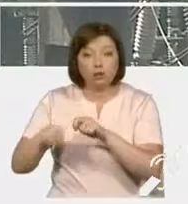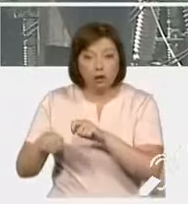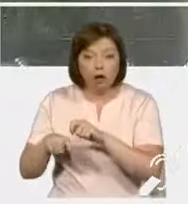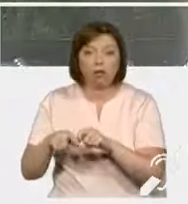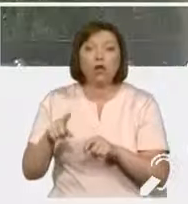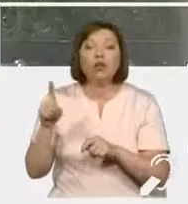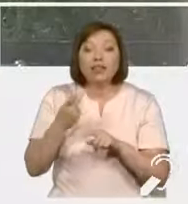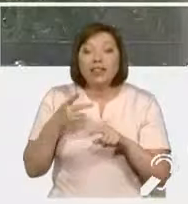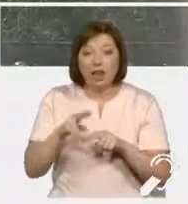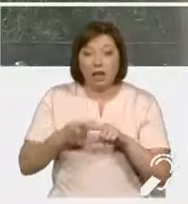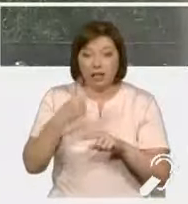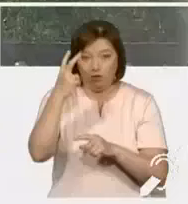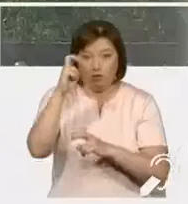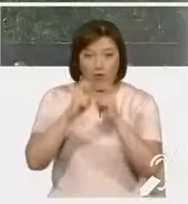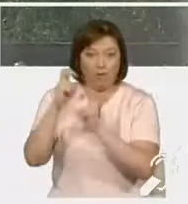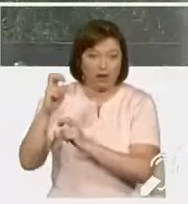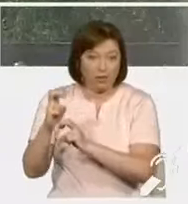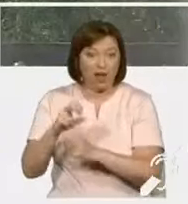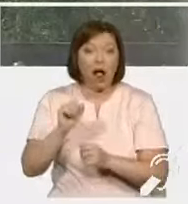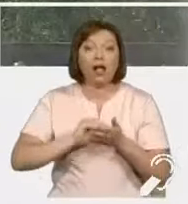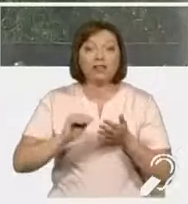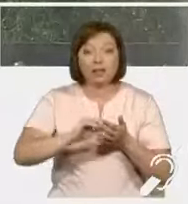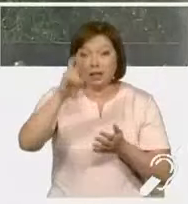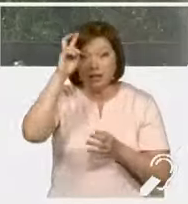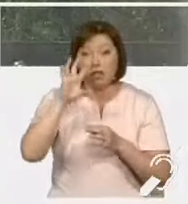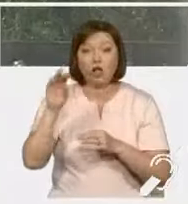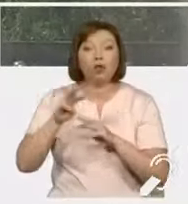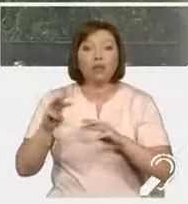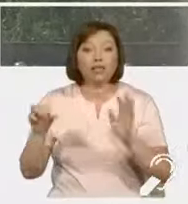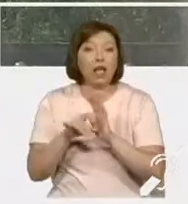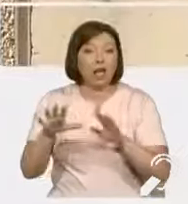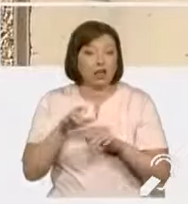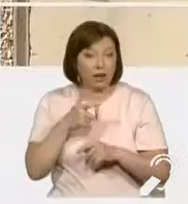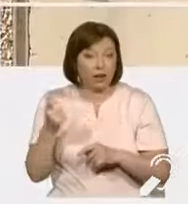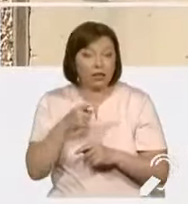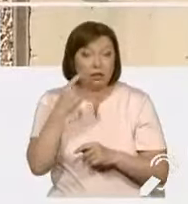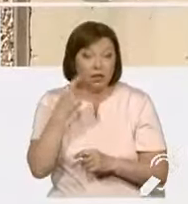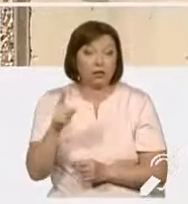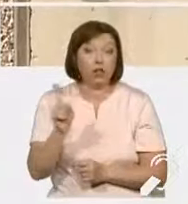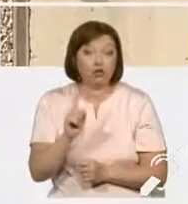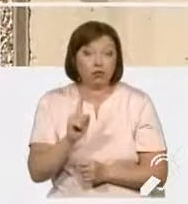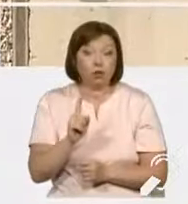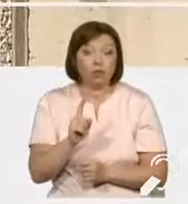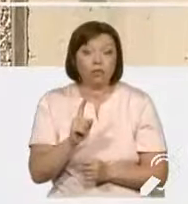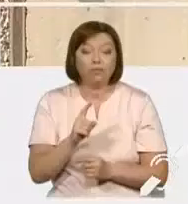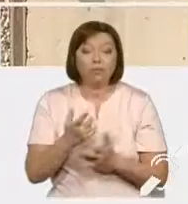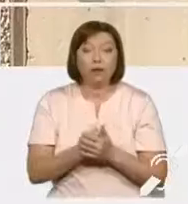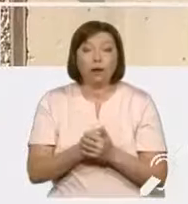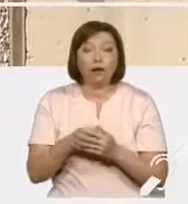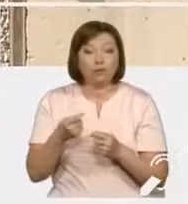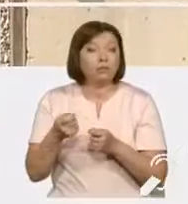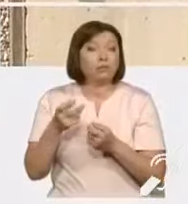strategici pentru cele două întreprinderi, iar secretarul de stat de la Ministerul Energiei a declarat pentru TVR Moldova că intrarea unor